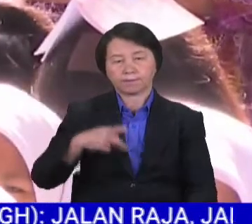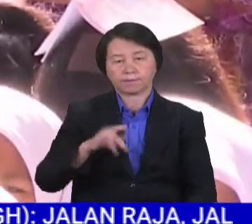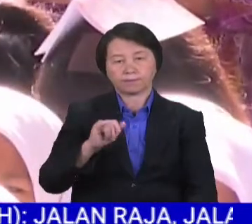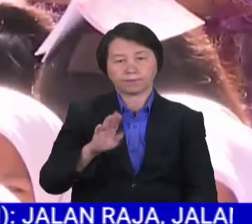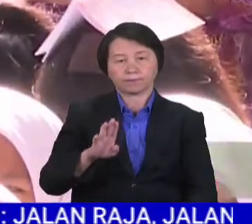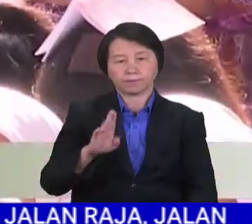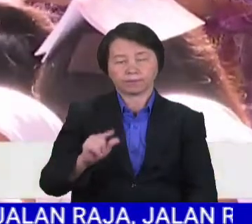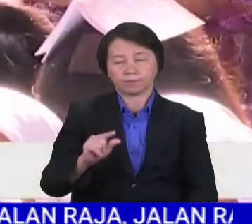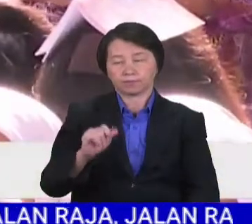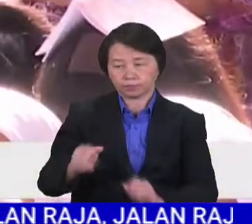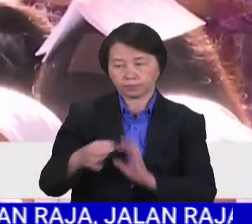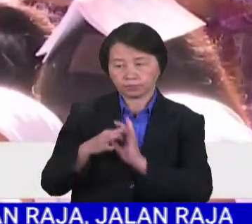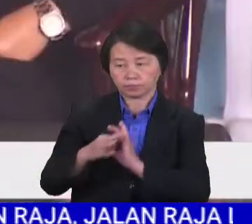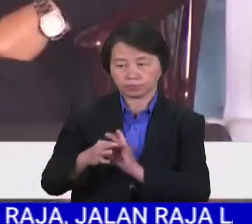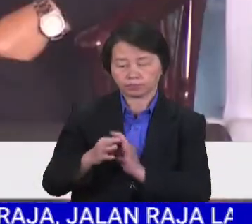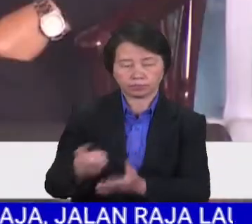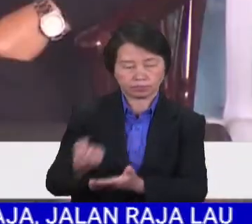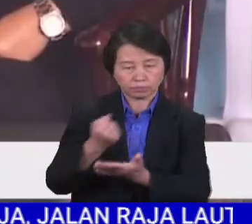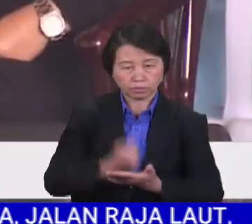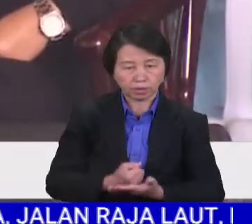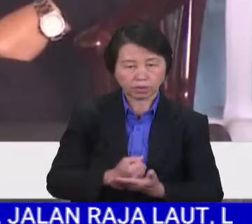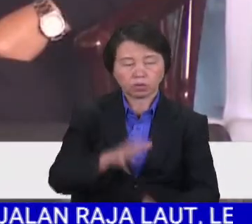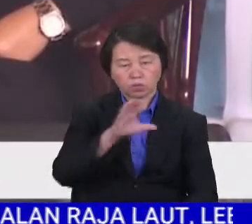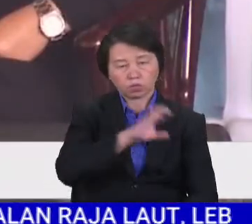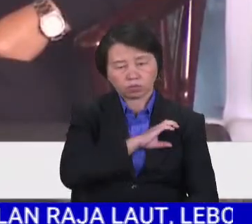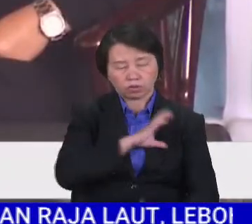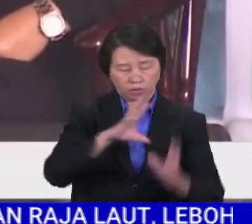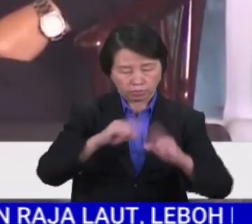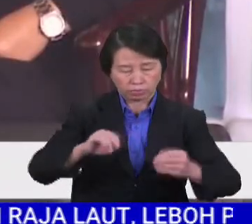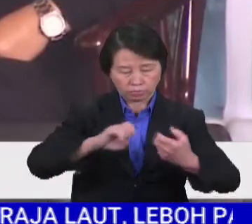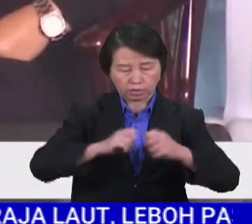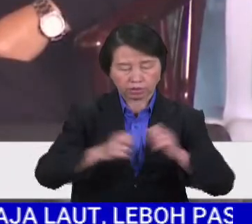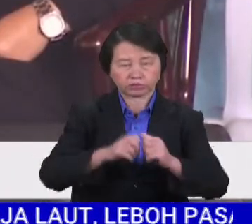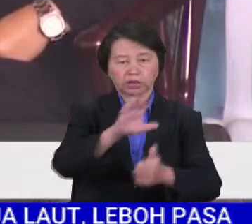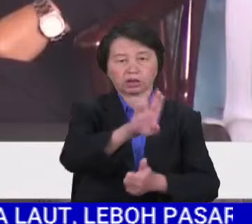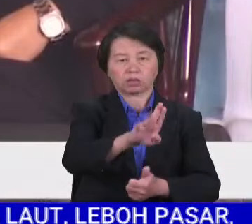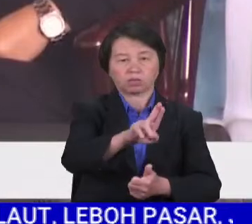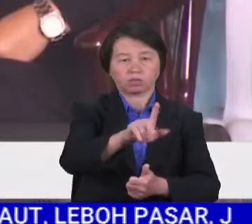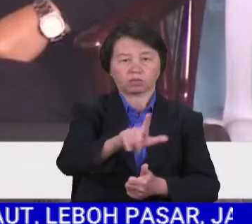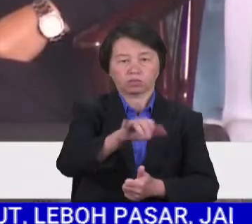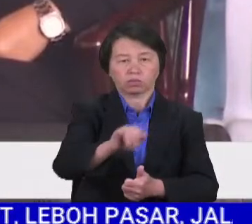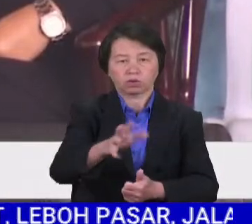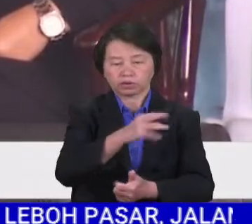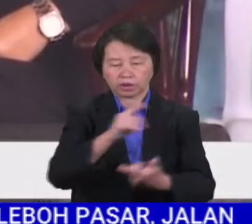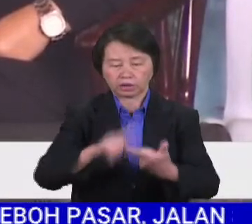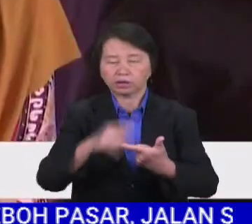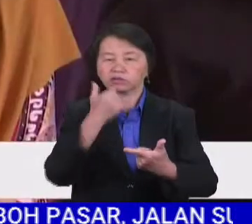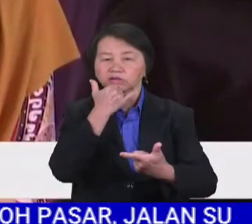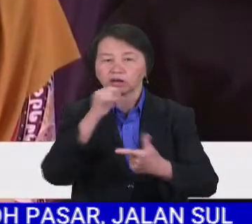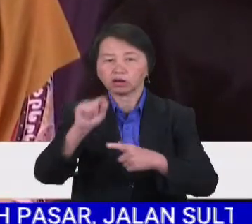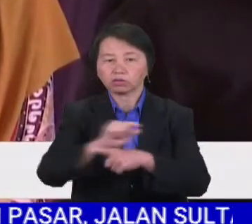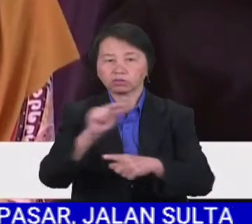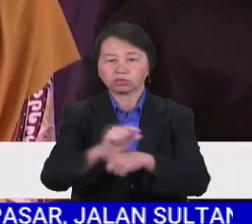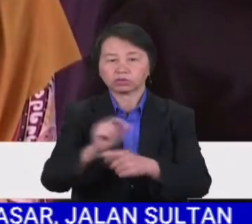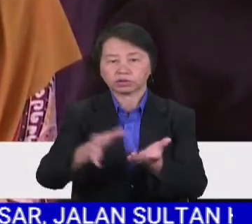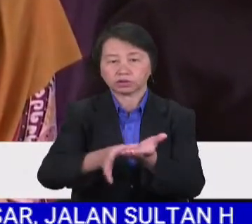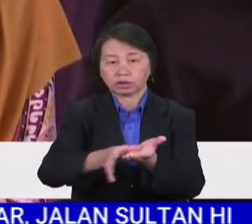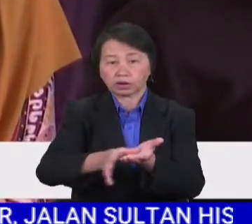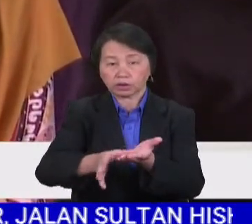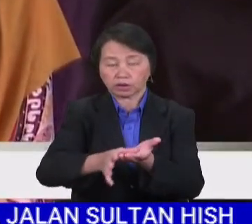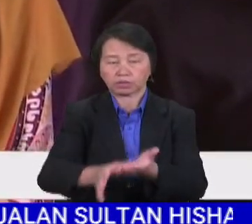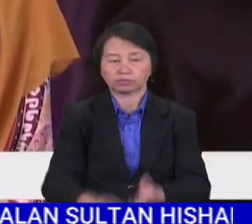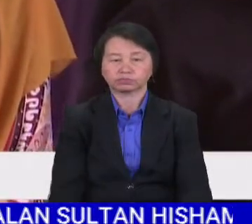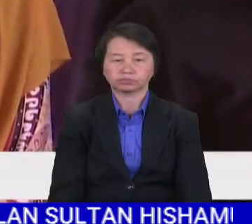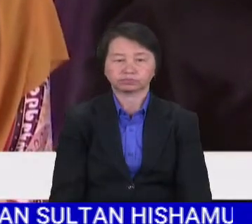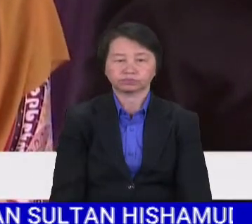bahwa dapat memberi kerjasama dalam membantu police menangani masalah bully dan penyalahgunaan dadah di sekolah kami berharap